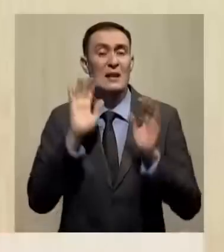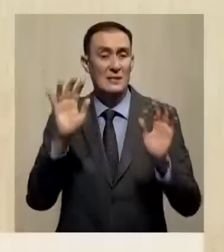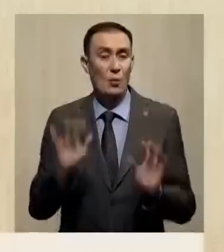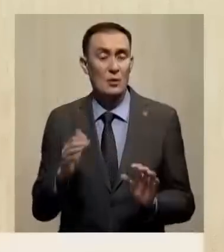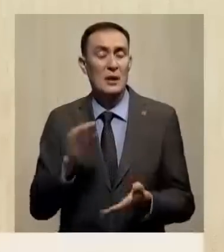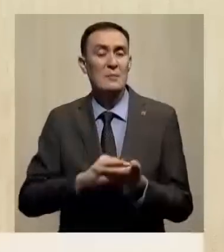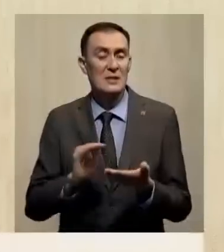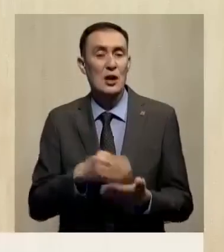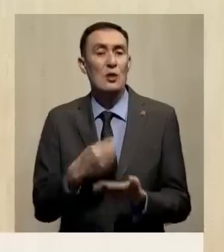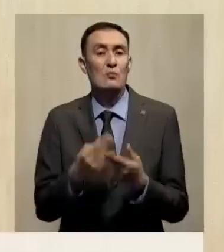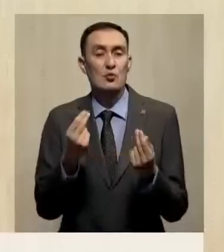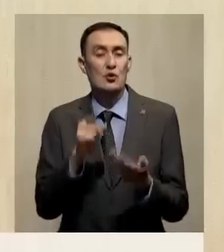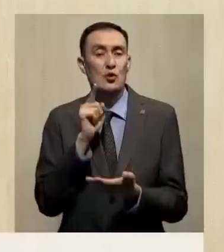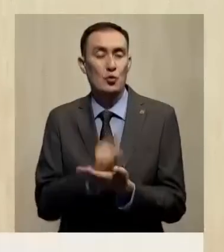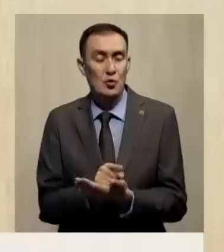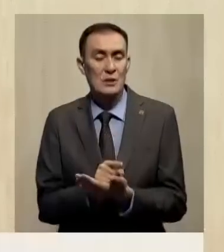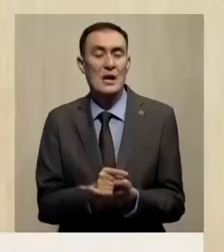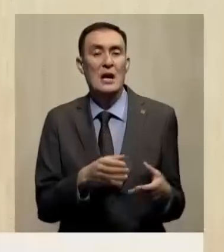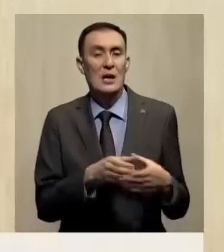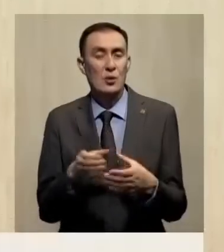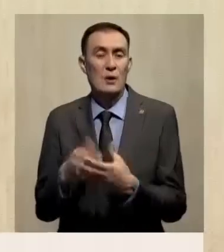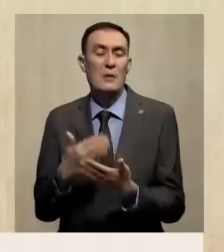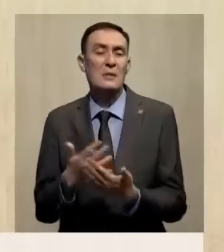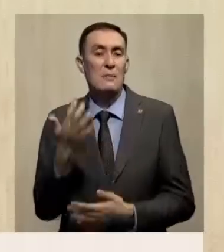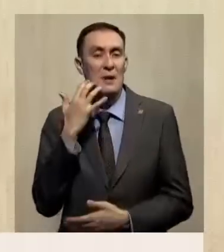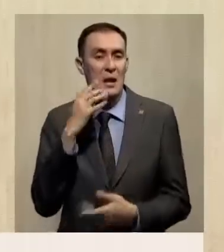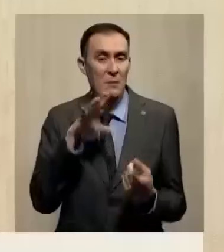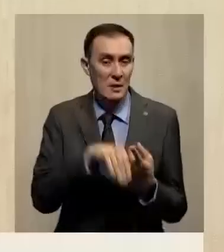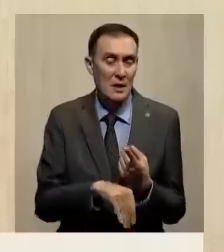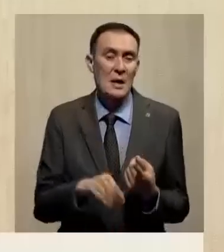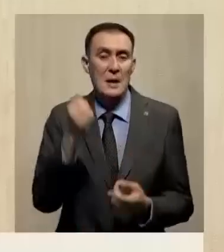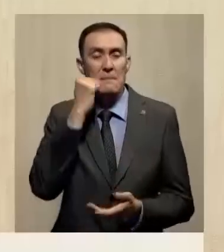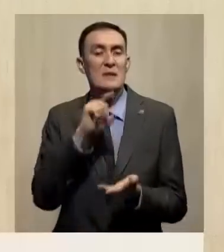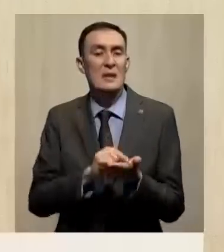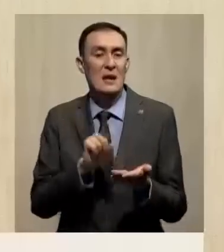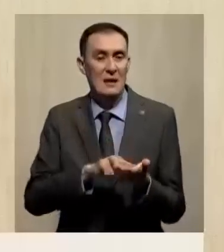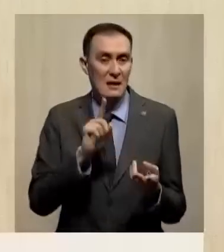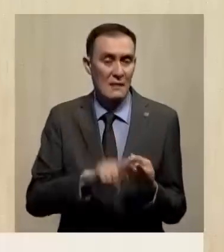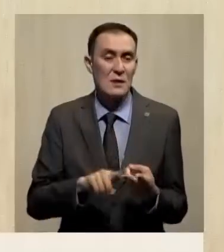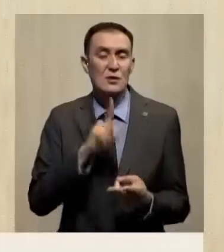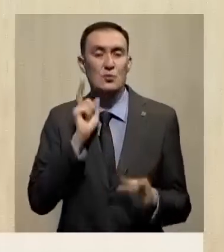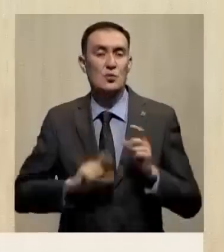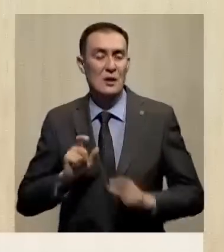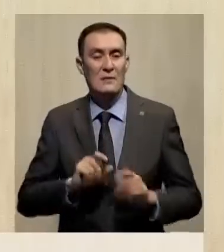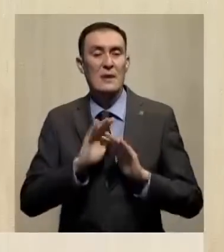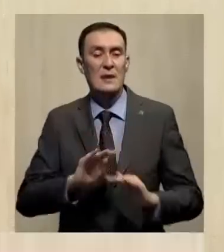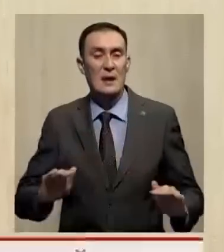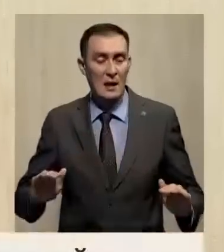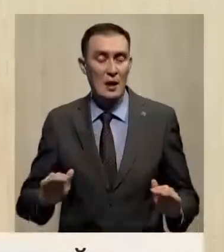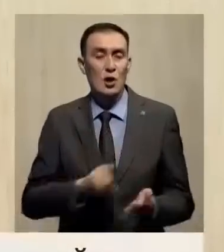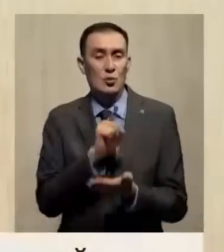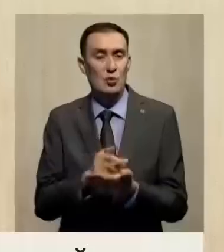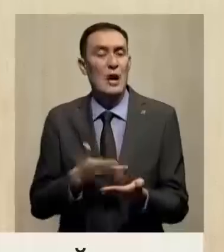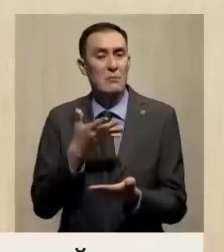написано, бюджет должен за определенные категории, это за беременных, за пенсионеров, за студентов, маленьких детей и так далее,